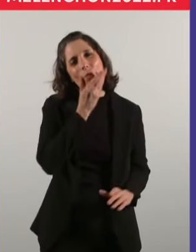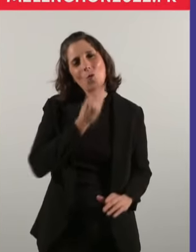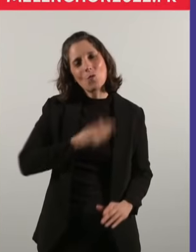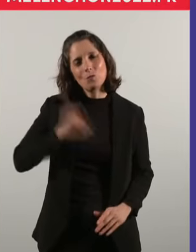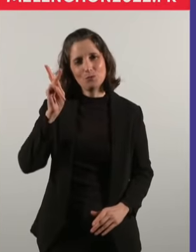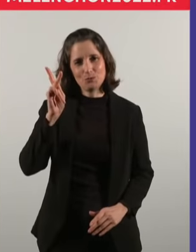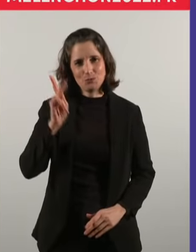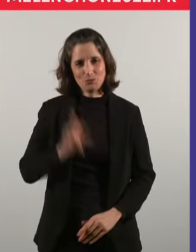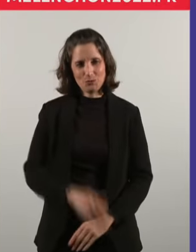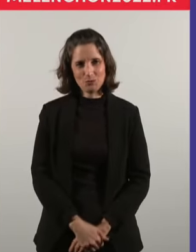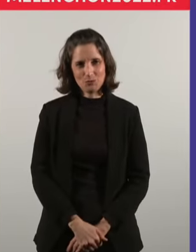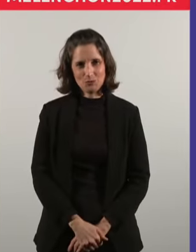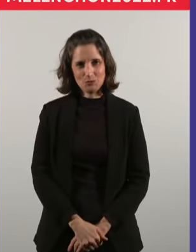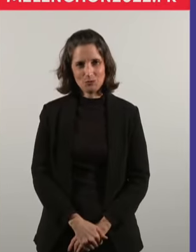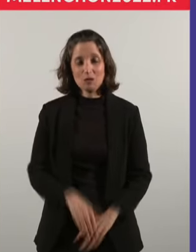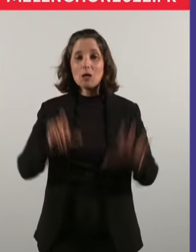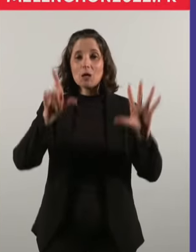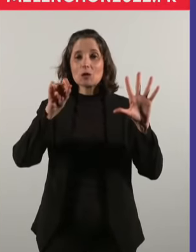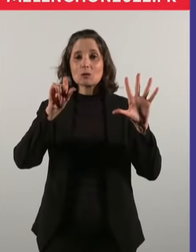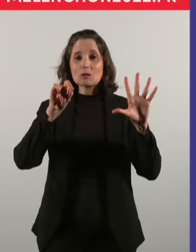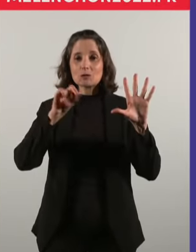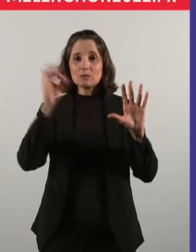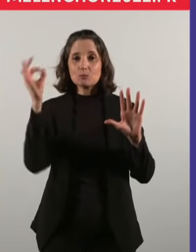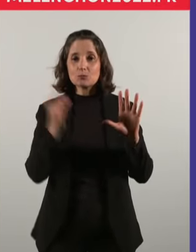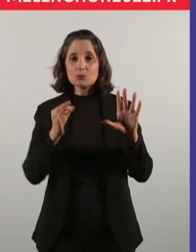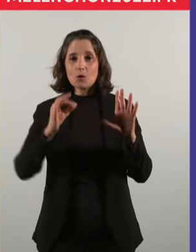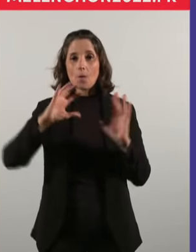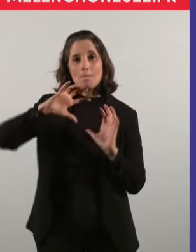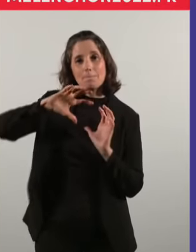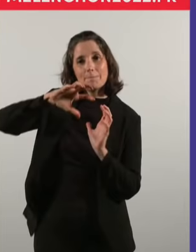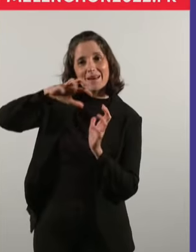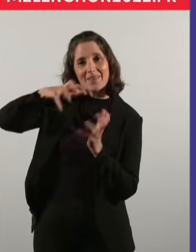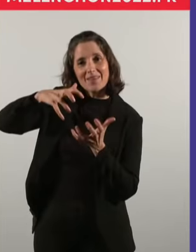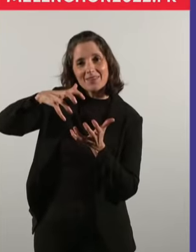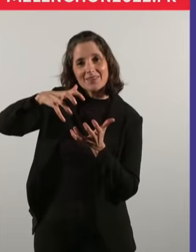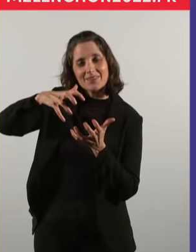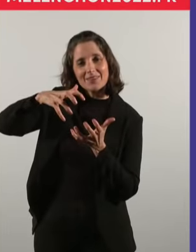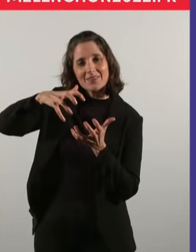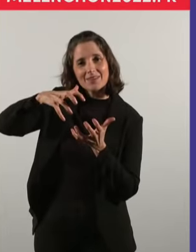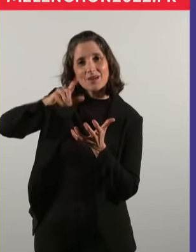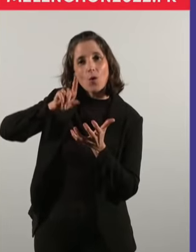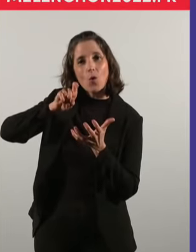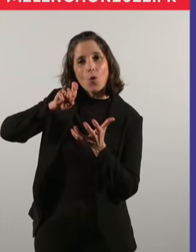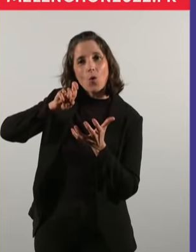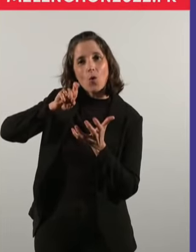Celle qui occupe 70% de la planète. La mer, Thalassa.